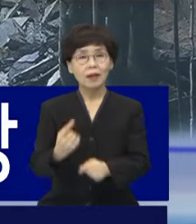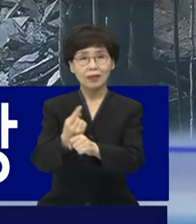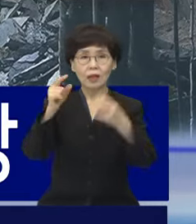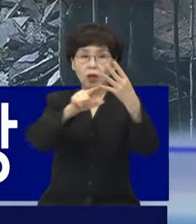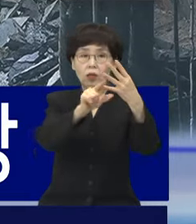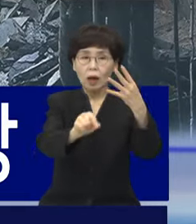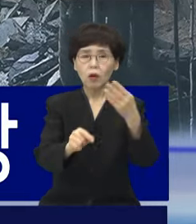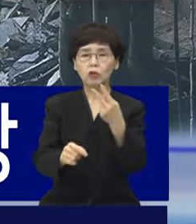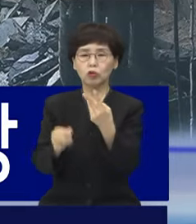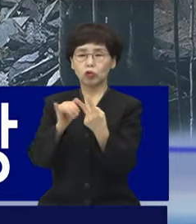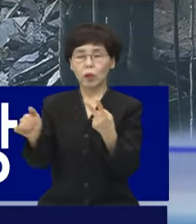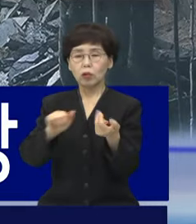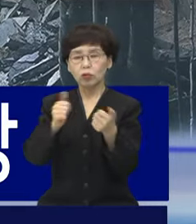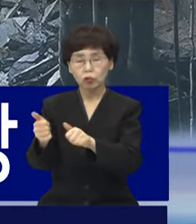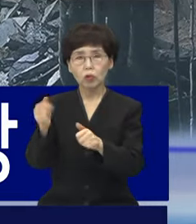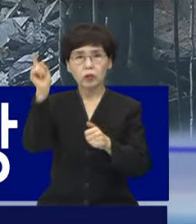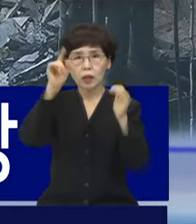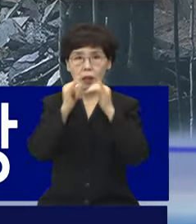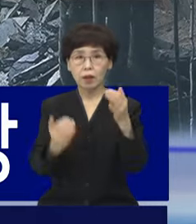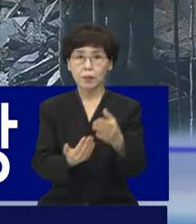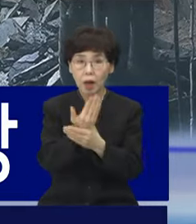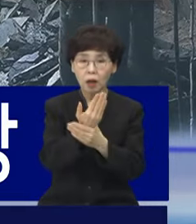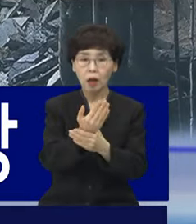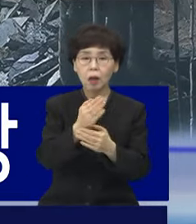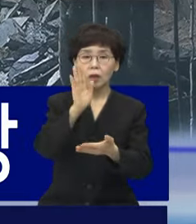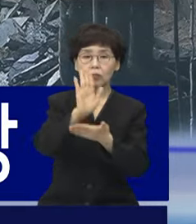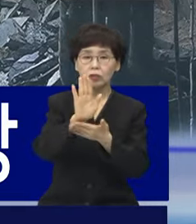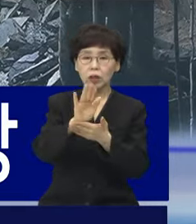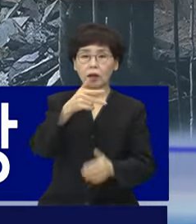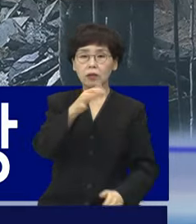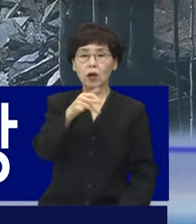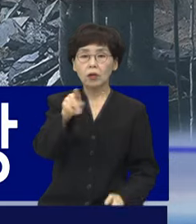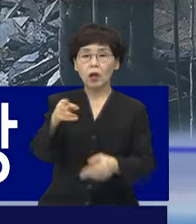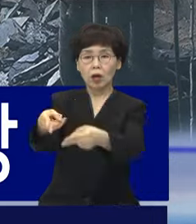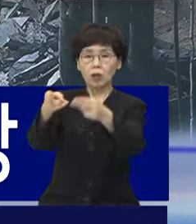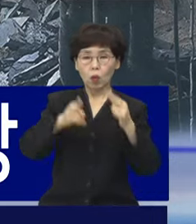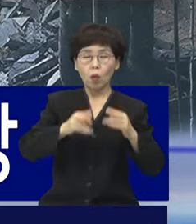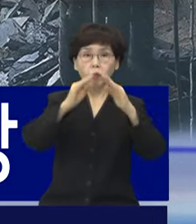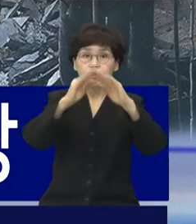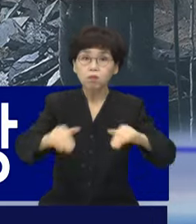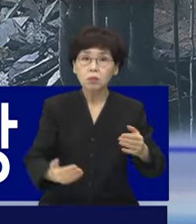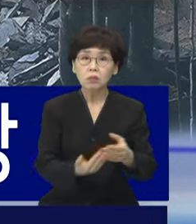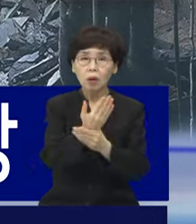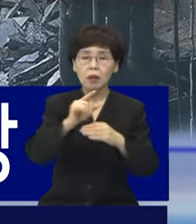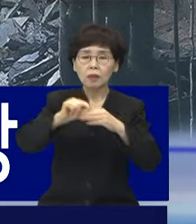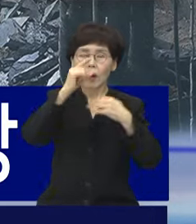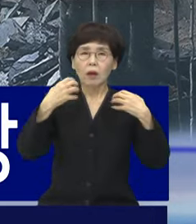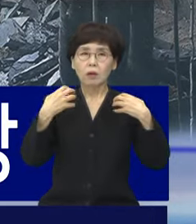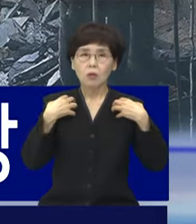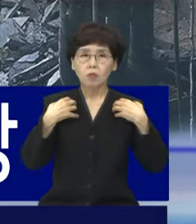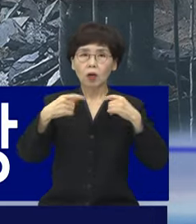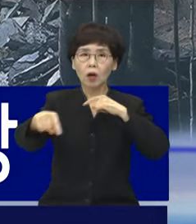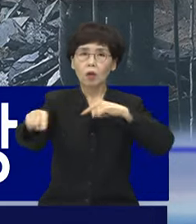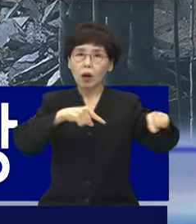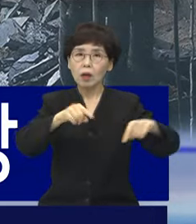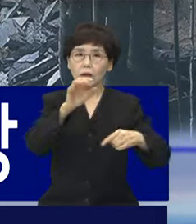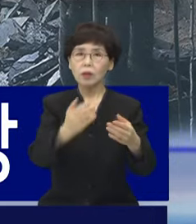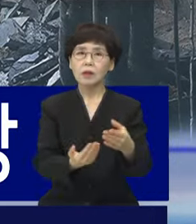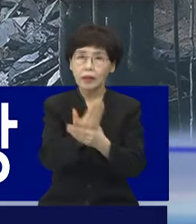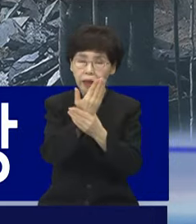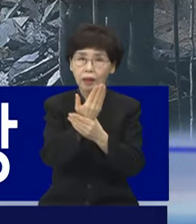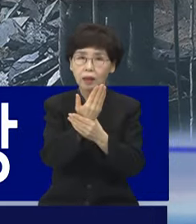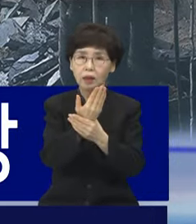네, 작년 4월 두 명의 사상자가 발생한 분당 정자교 붕괴 사고는 지자체가 관리하는 시설에서